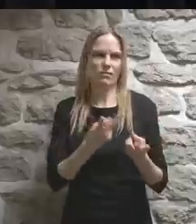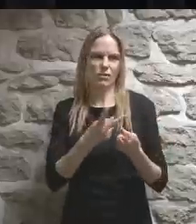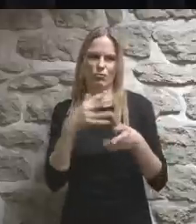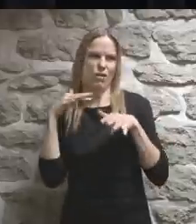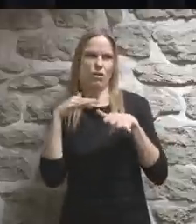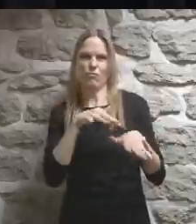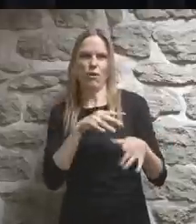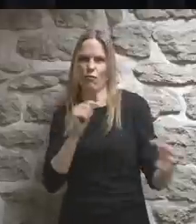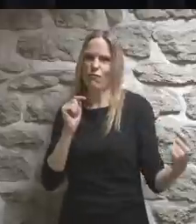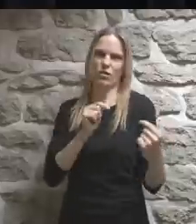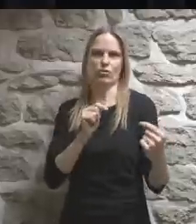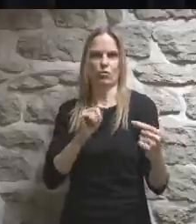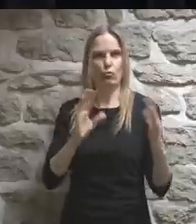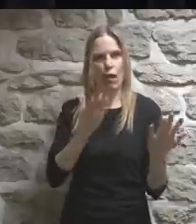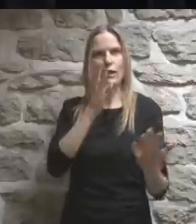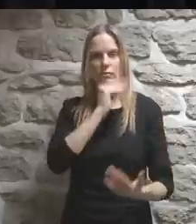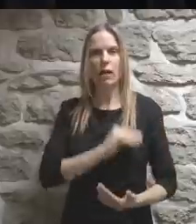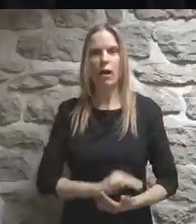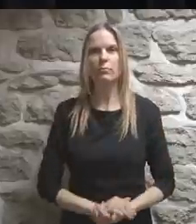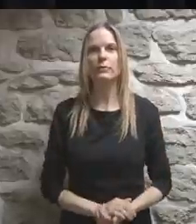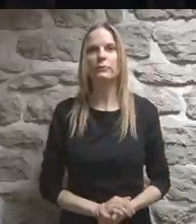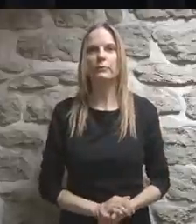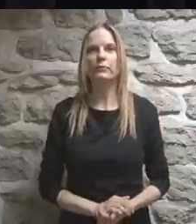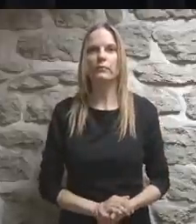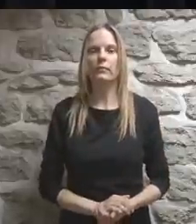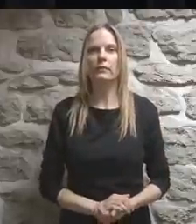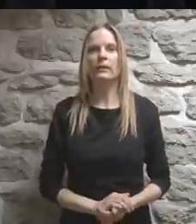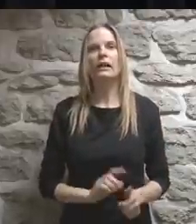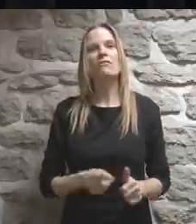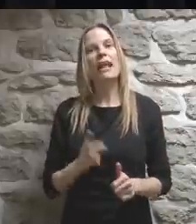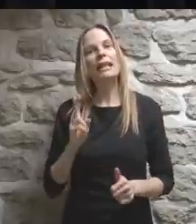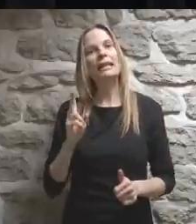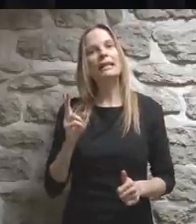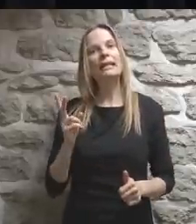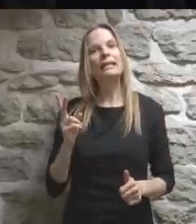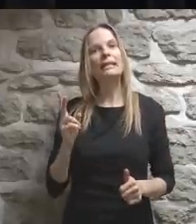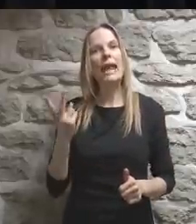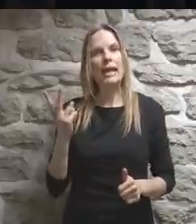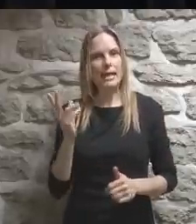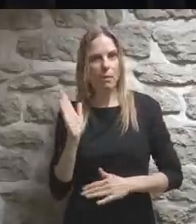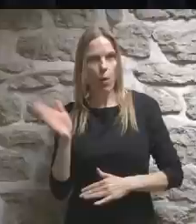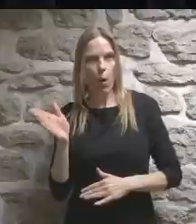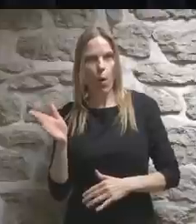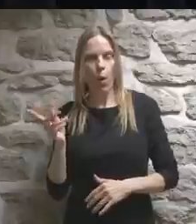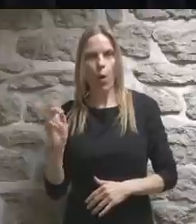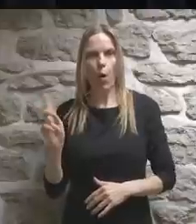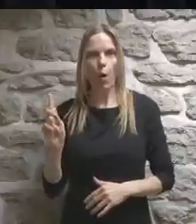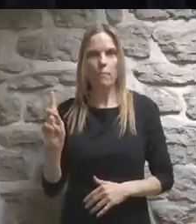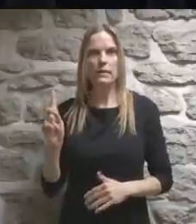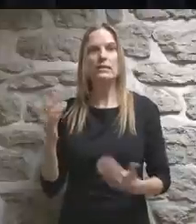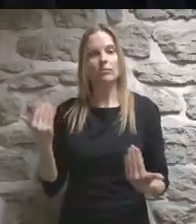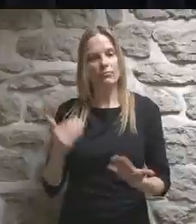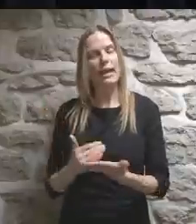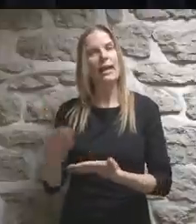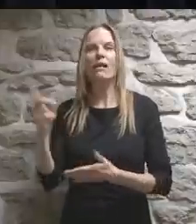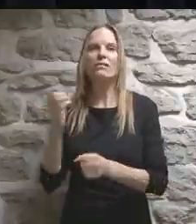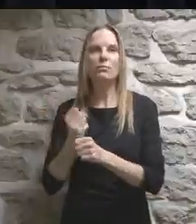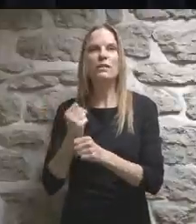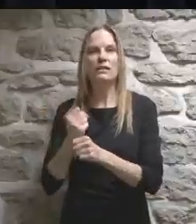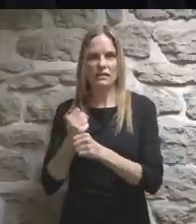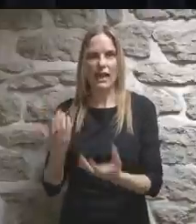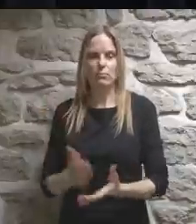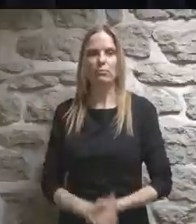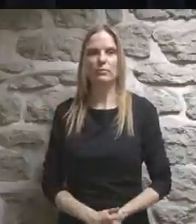agressioonile vastu seista. Ja teine pool on kindlasti see, mis me nüüd edasi teeme.